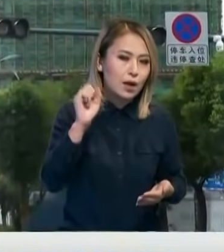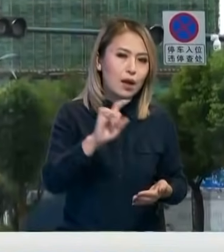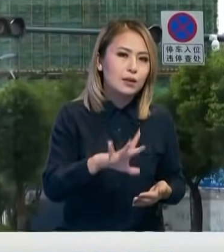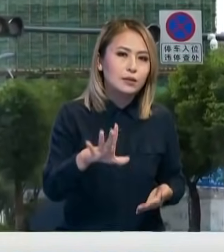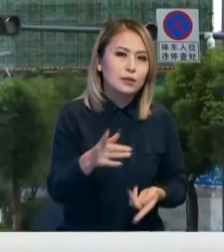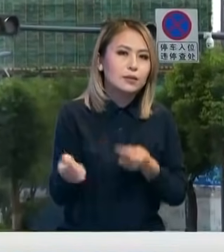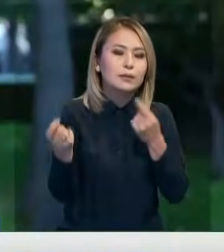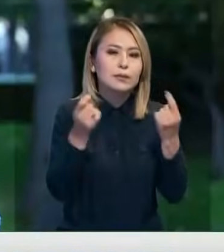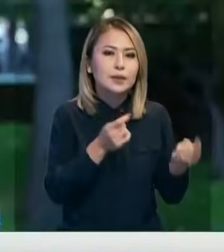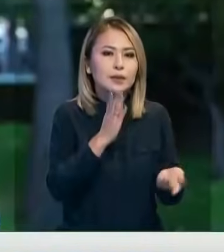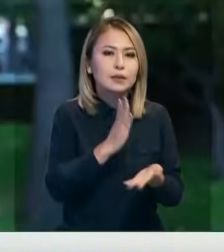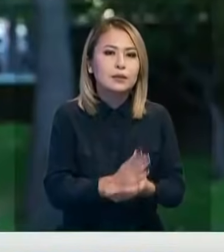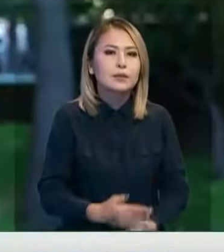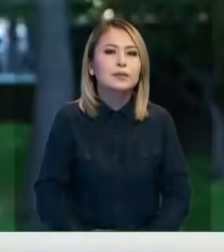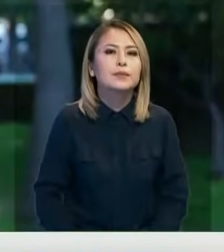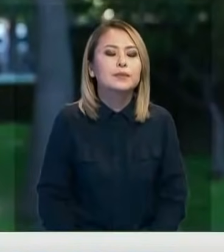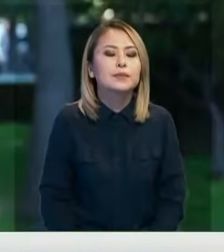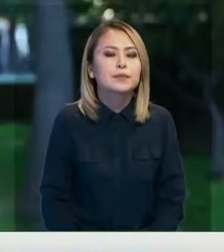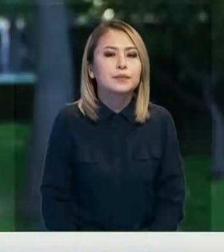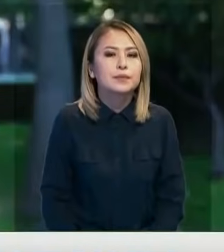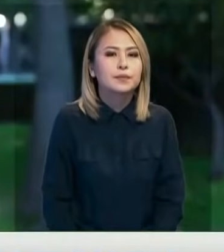аймағына тасымалданады. Бұл жобаның негізгі